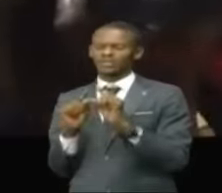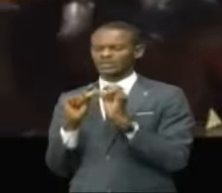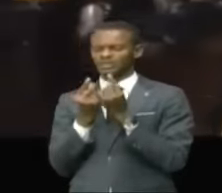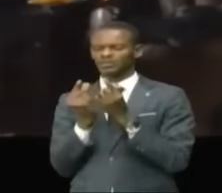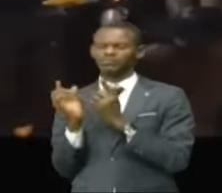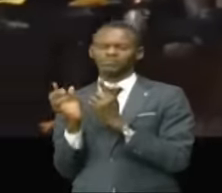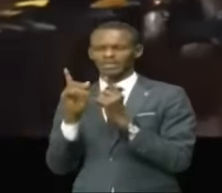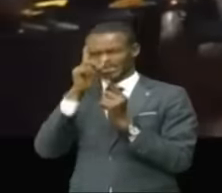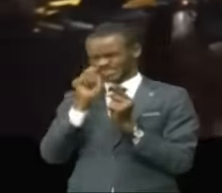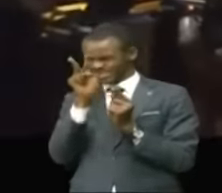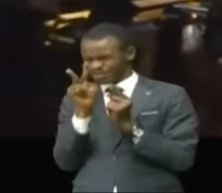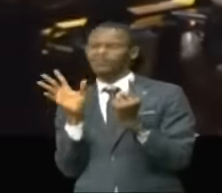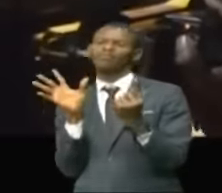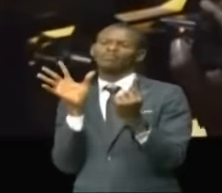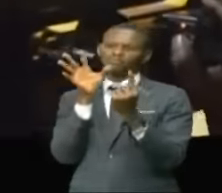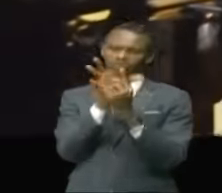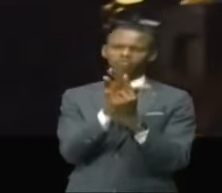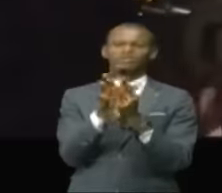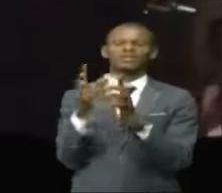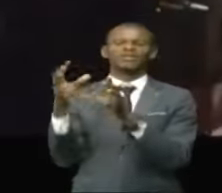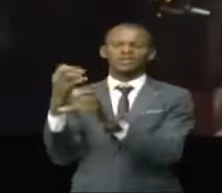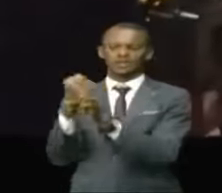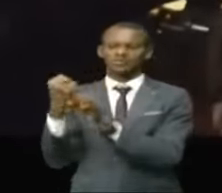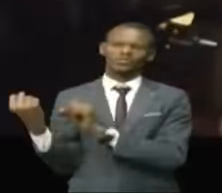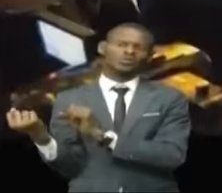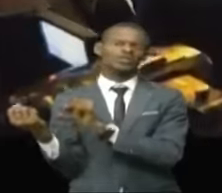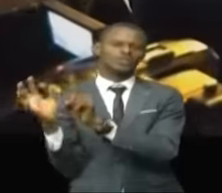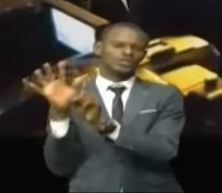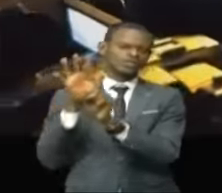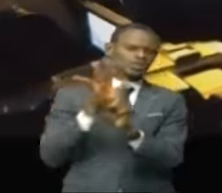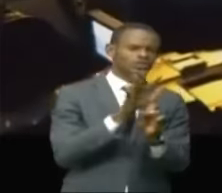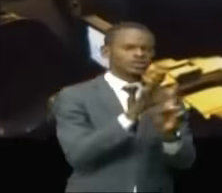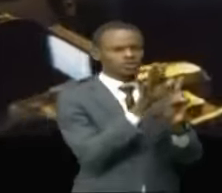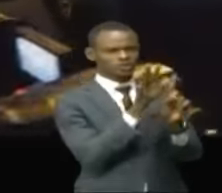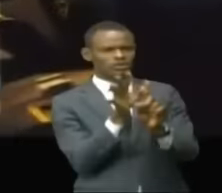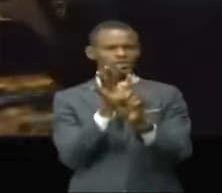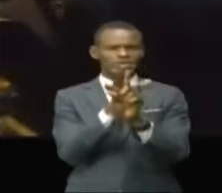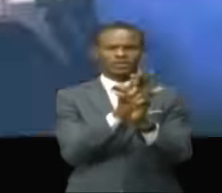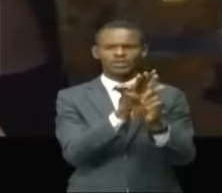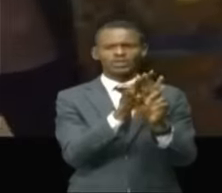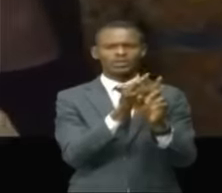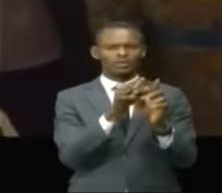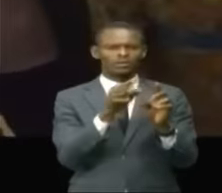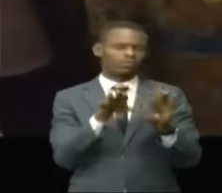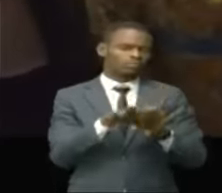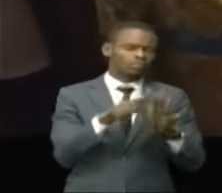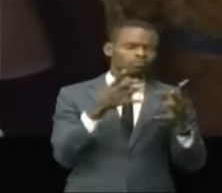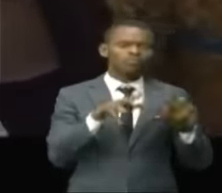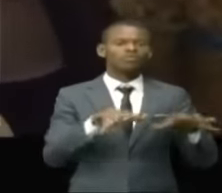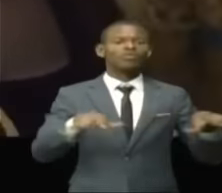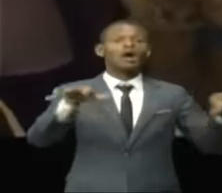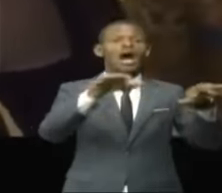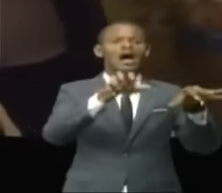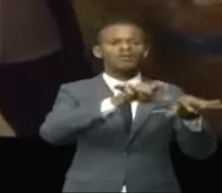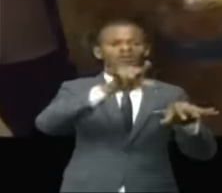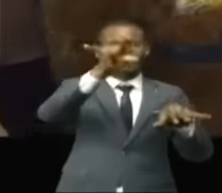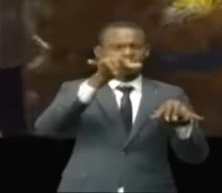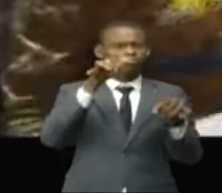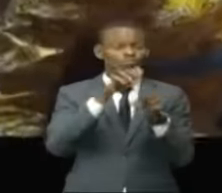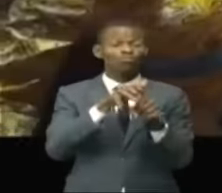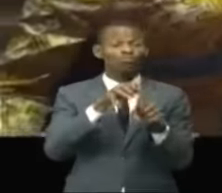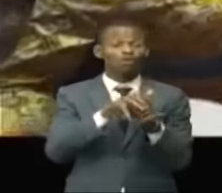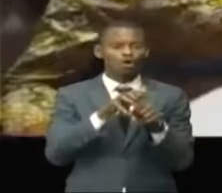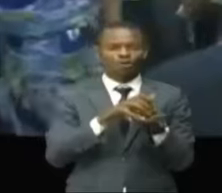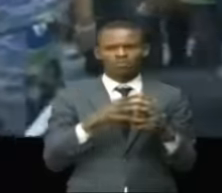formalités d'usage, Augustin Kabuya a été surpris à l'extérieur de l'aéroport par la mobilisation spontanée des combattants